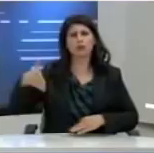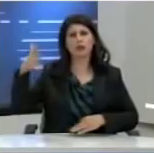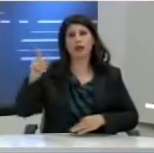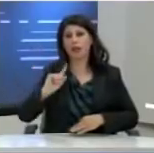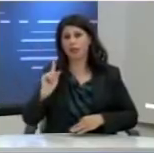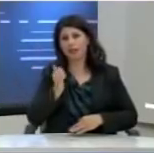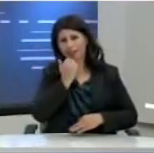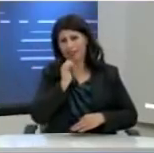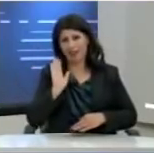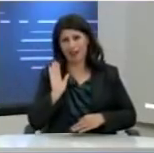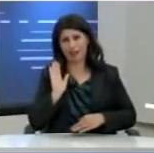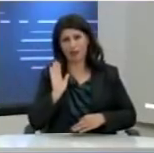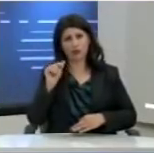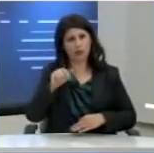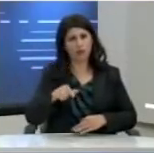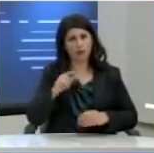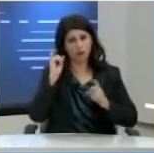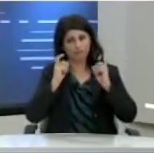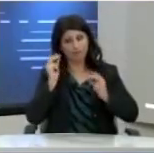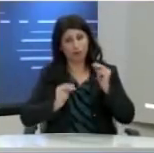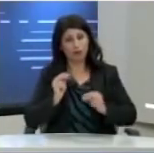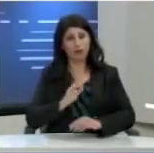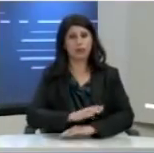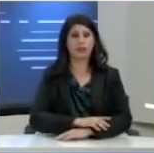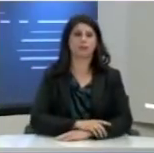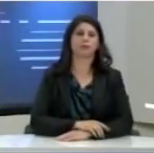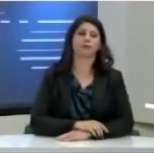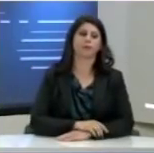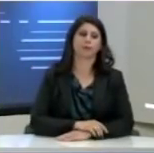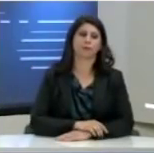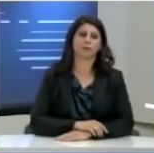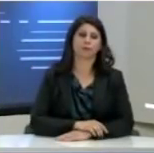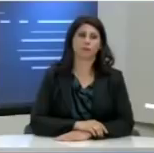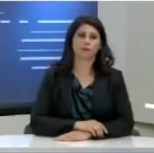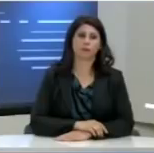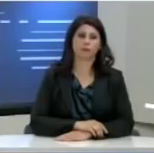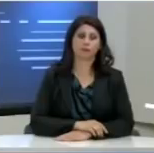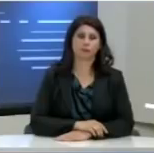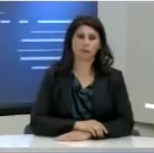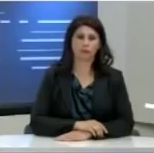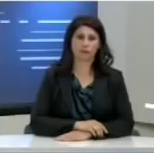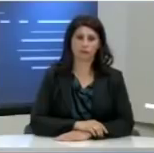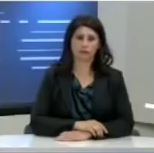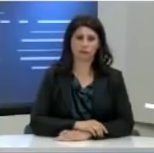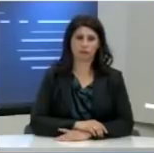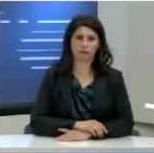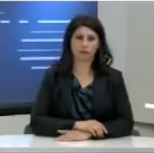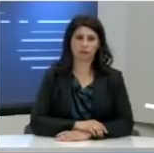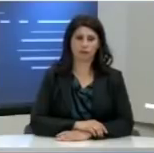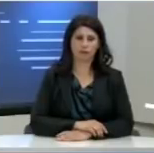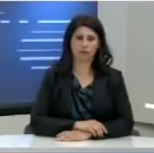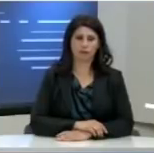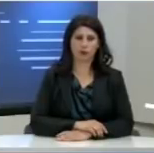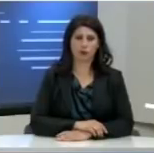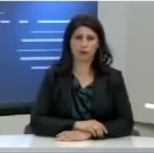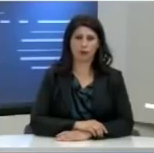σε λάθος και αυτό είναι που με προβληματίζει. Είναι επιλογή. Είναι πολιτική επιλογή